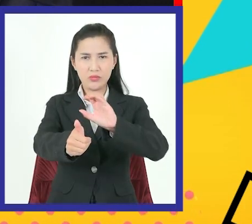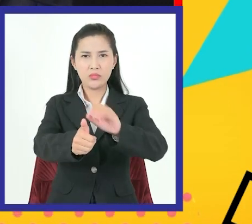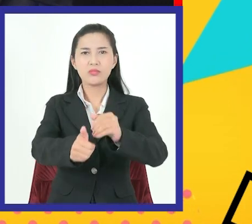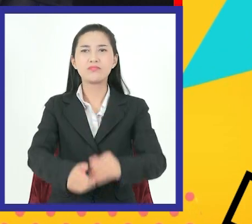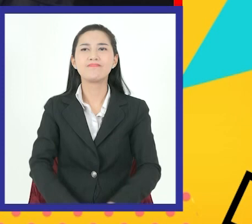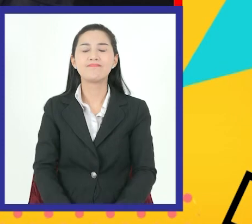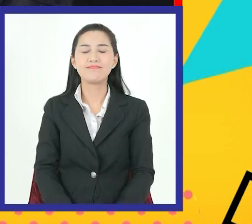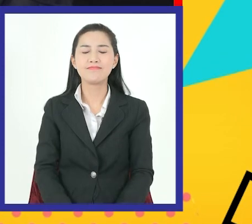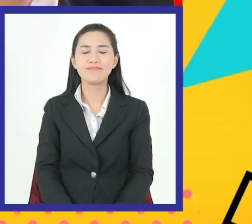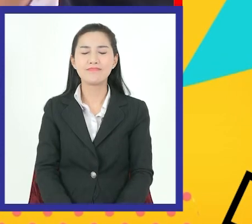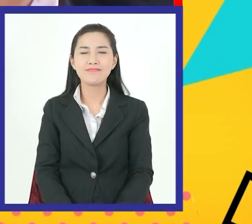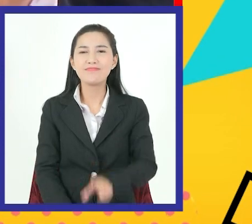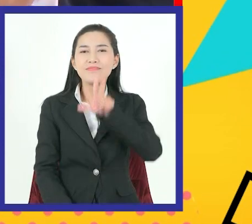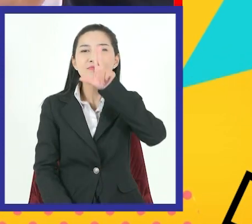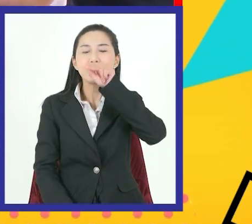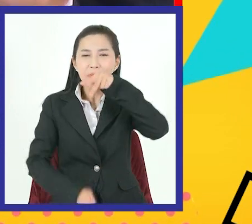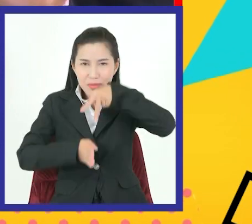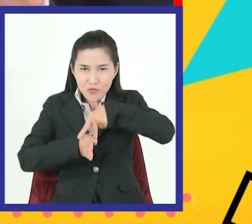ขี่เป็ดดีกว่าครับ